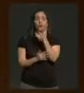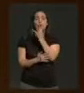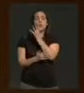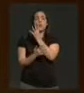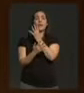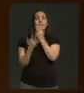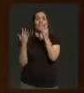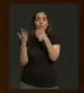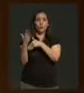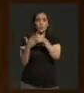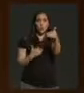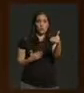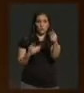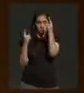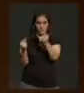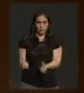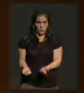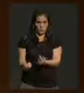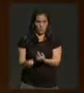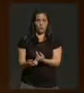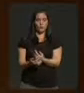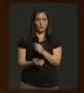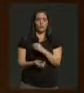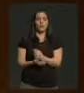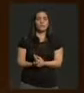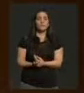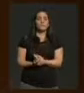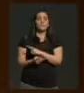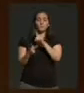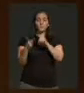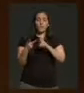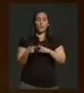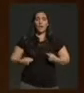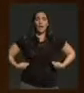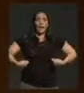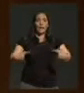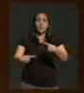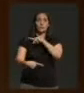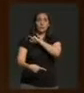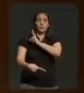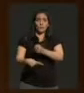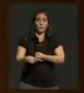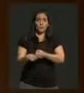Aurtengo denboraldiko kirol kostuak iazko denboraldian gauzatu zena baino txikiagoa da.